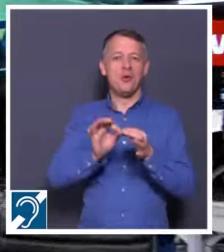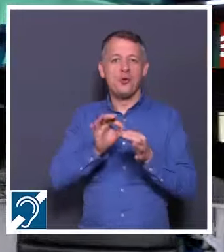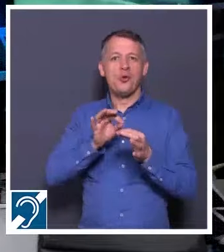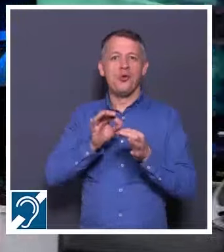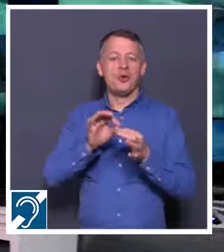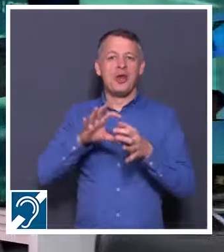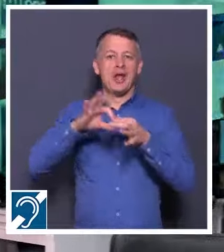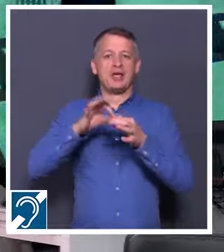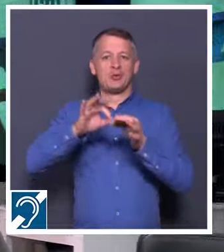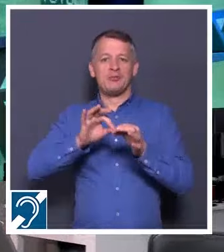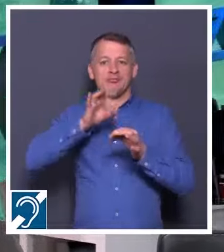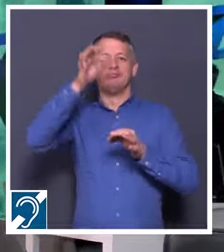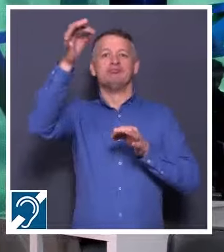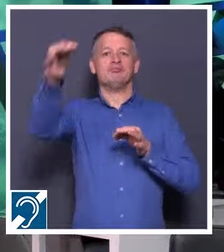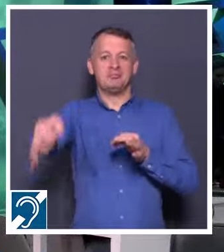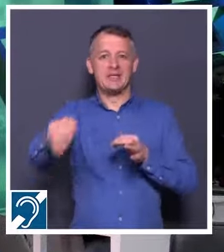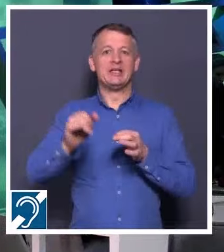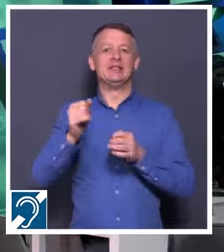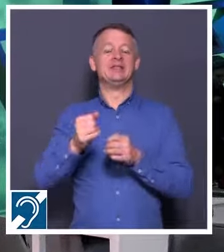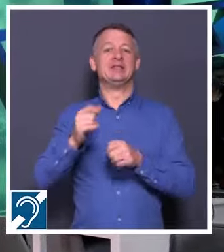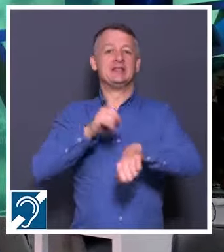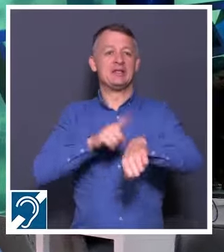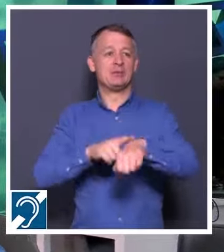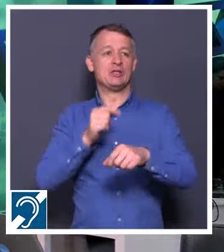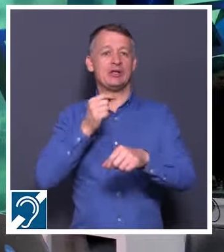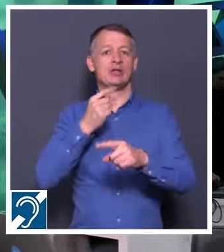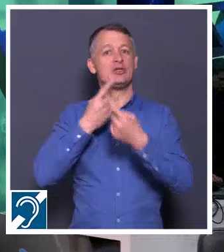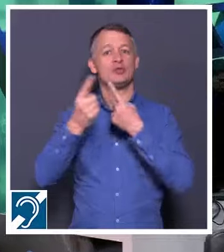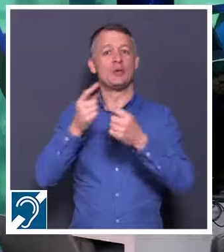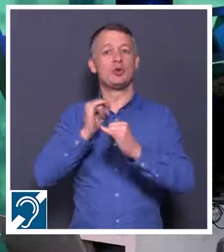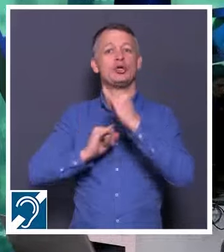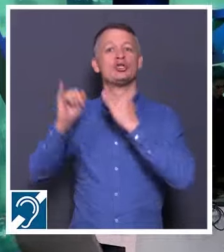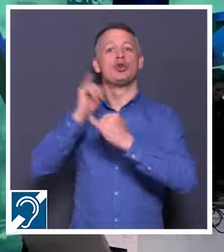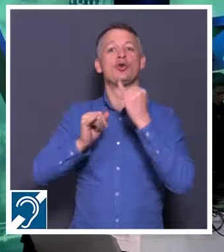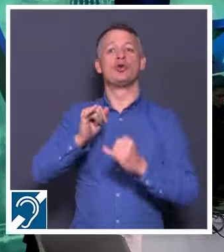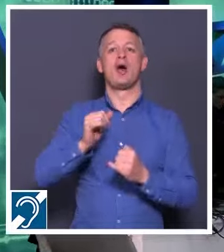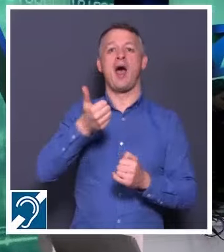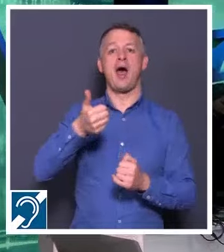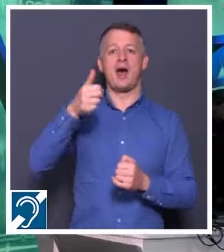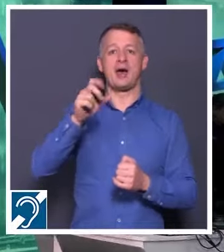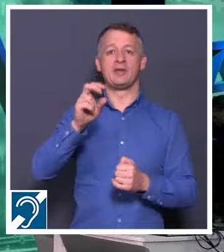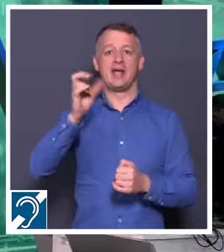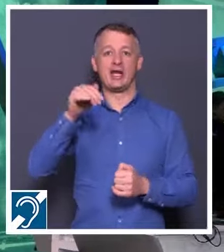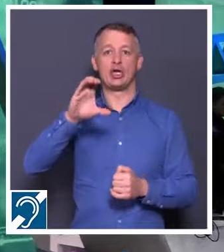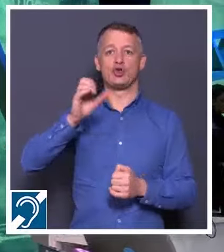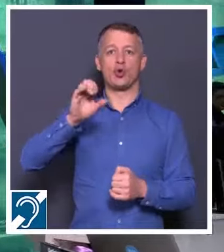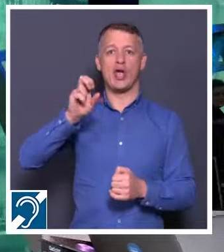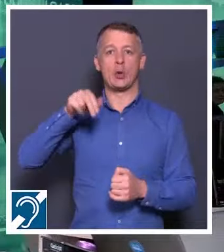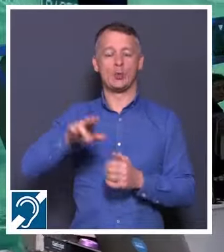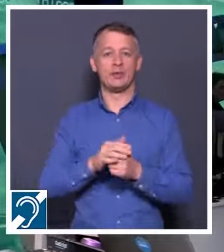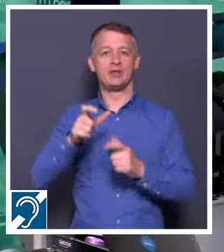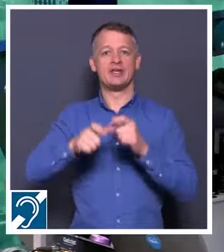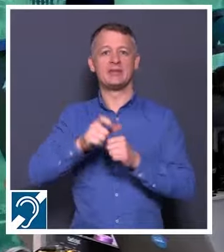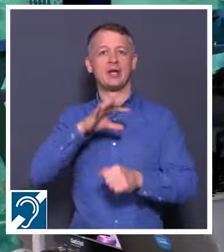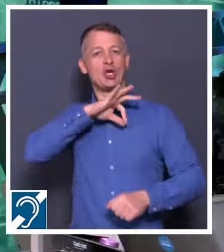Completăm planul cincinal în doar 5 minute aici la Euronews România și discutăm cu istoricul Adrian Cioroianu în această dimineață despre nostalgia comunismului în